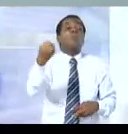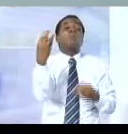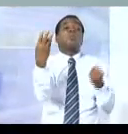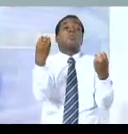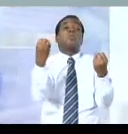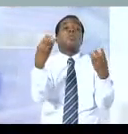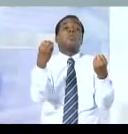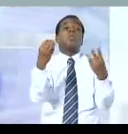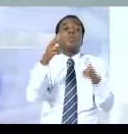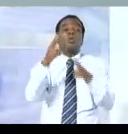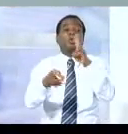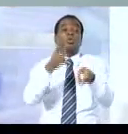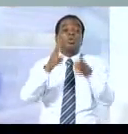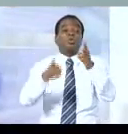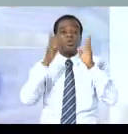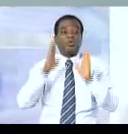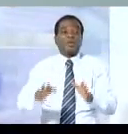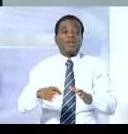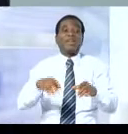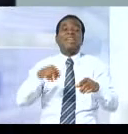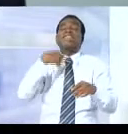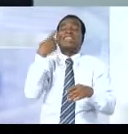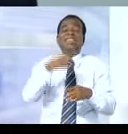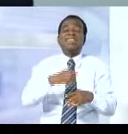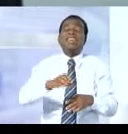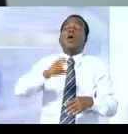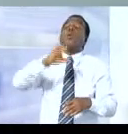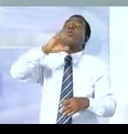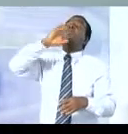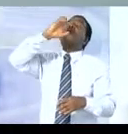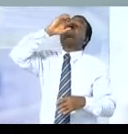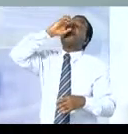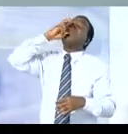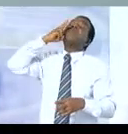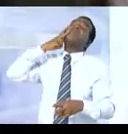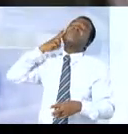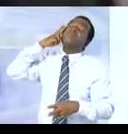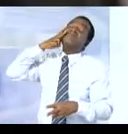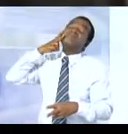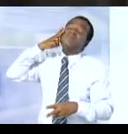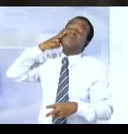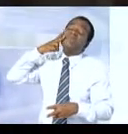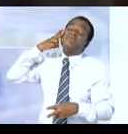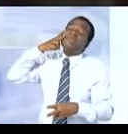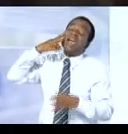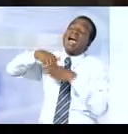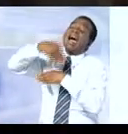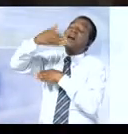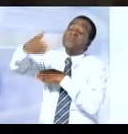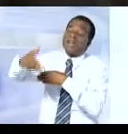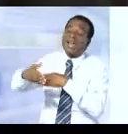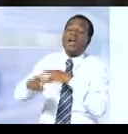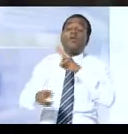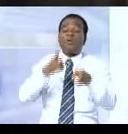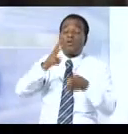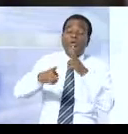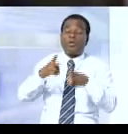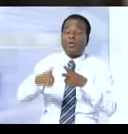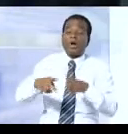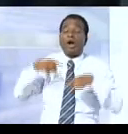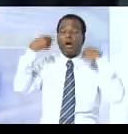routière vient d'introduire dans le cadre de sa campagne de prévention contre les accidents de la route liés à la consommation abusive